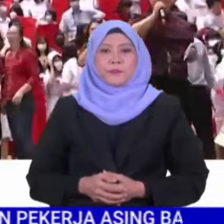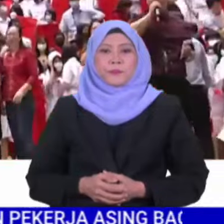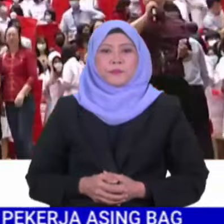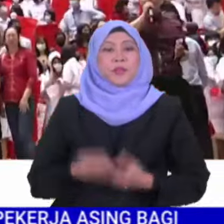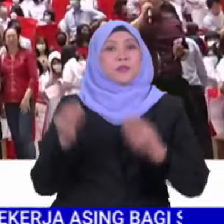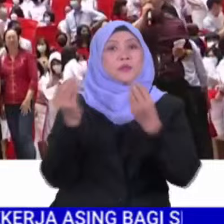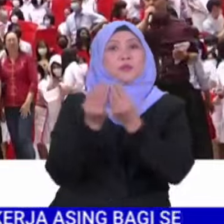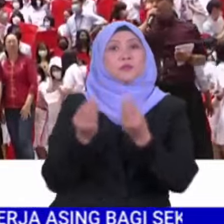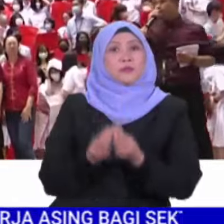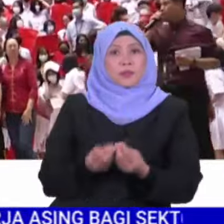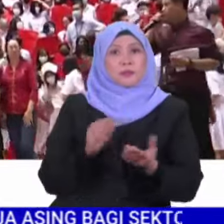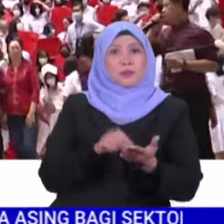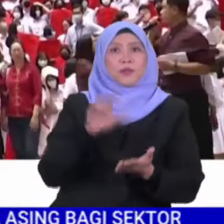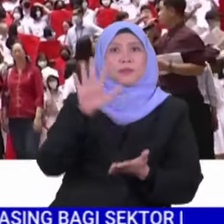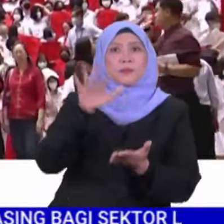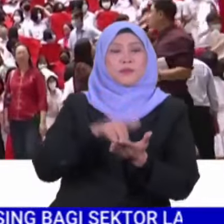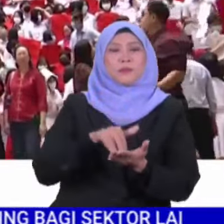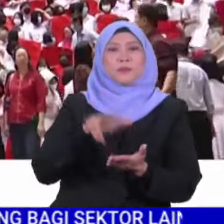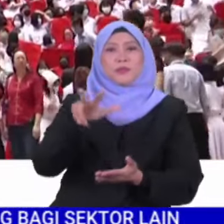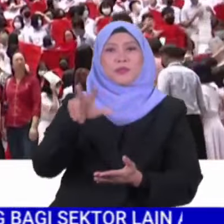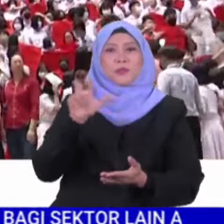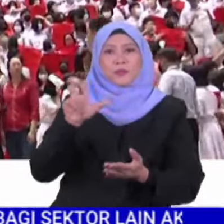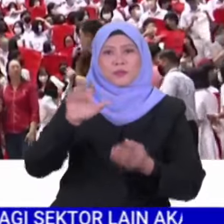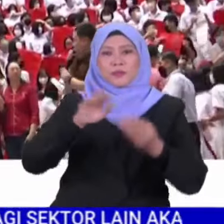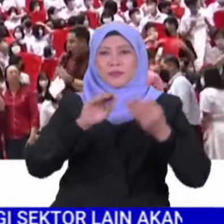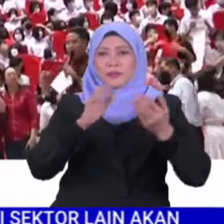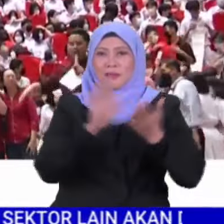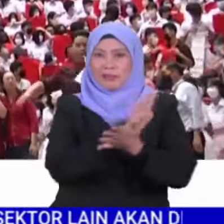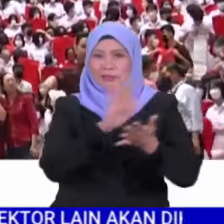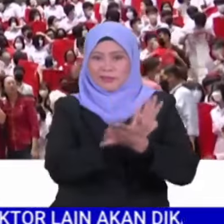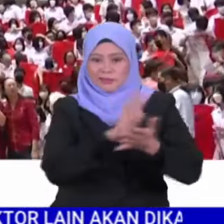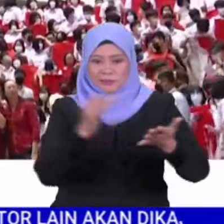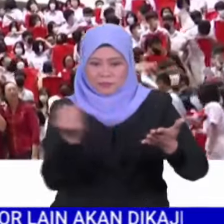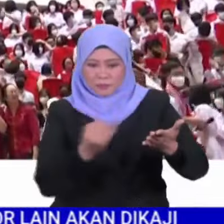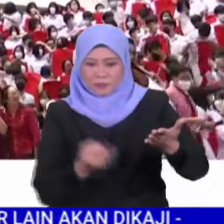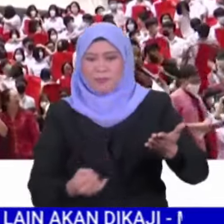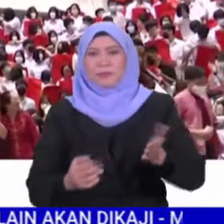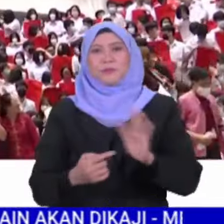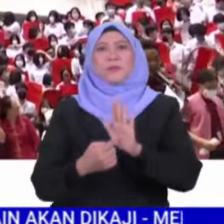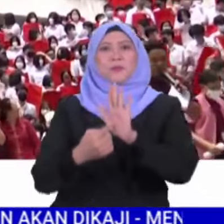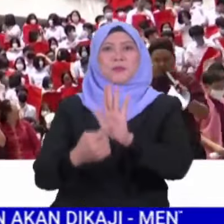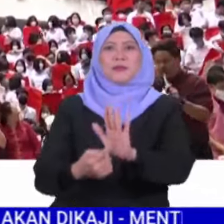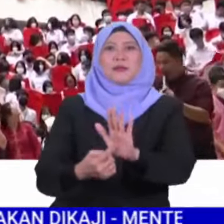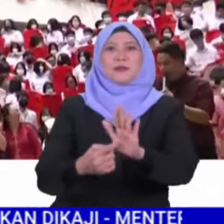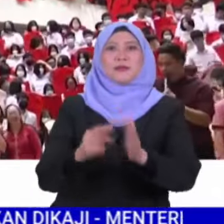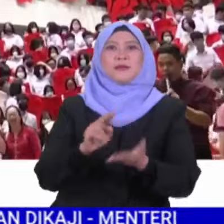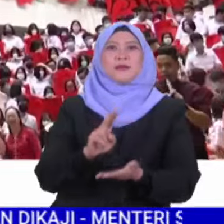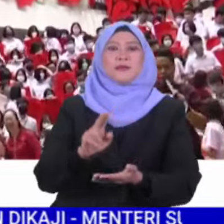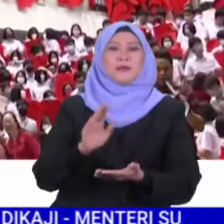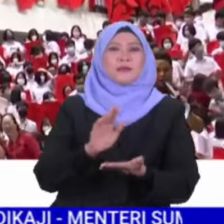Daripada jumlah tersebut, 5,300 kuplet dipamer di kampus Kulai,